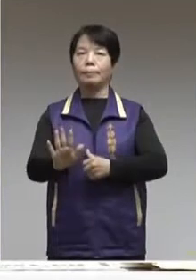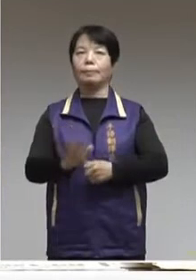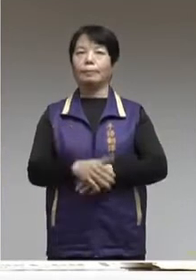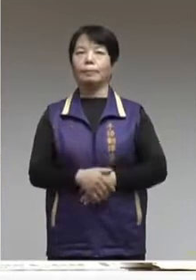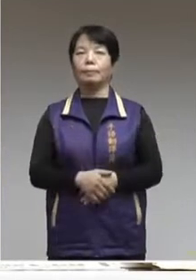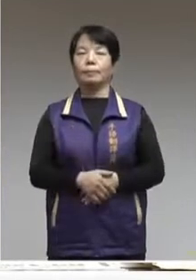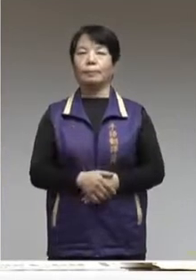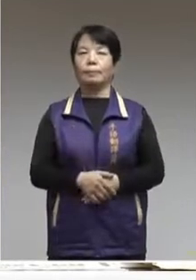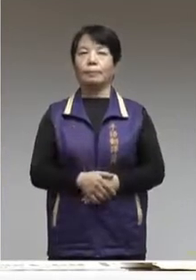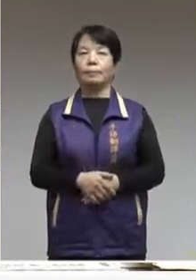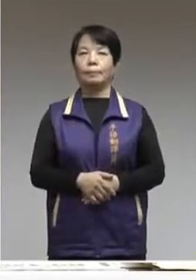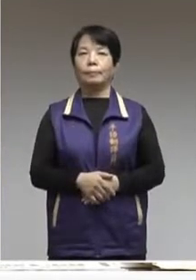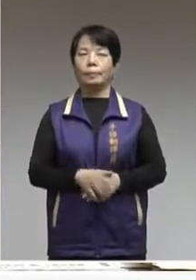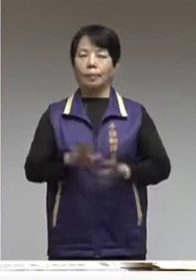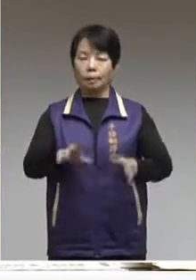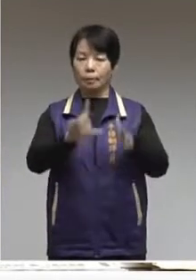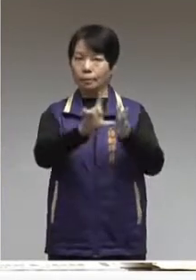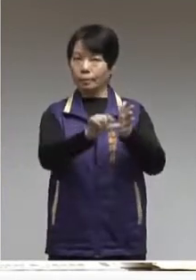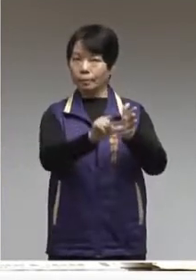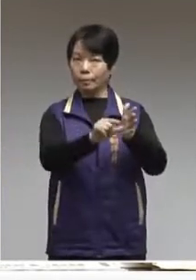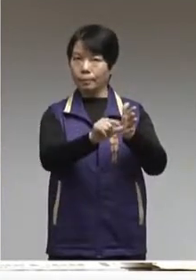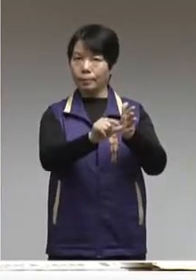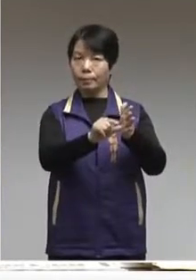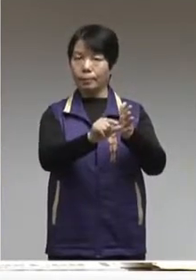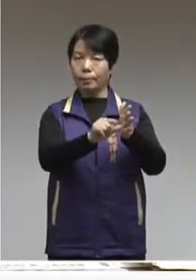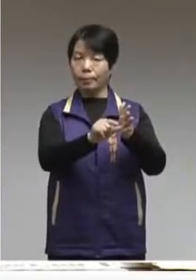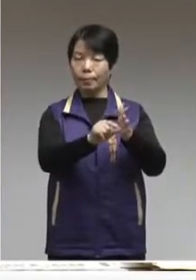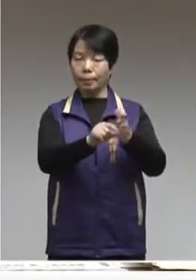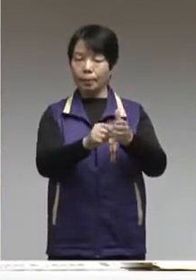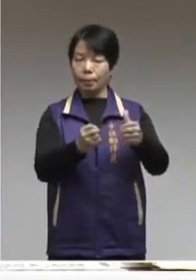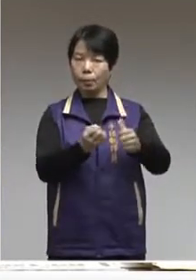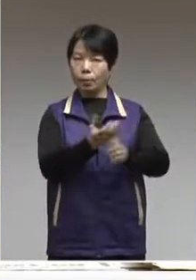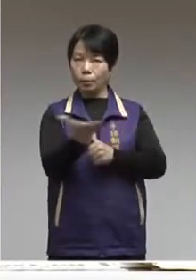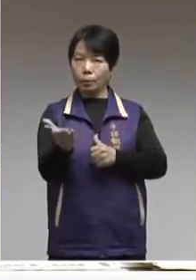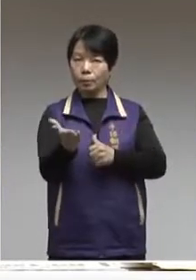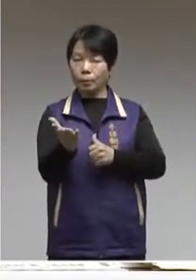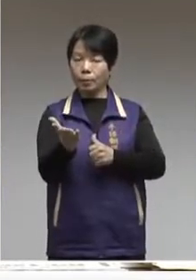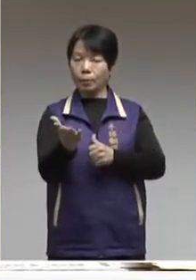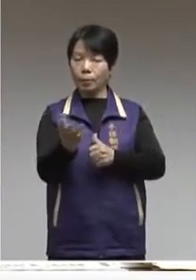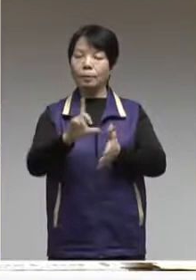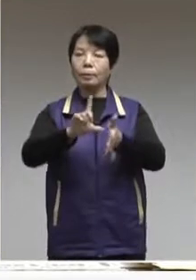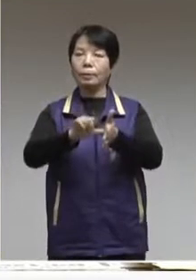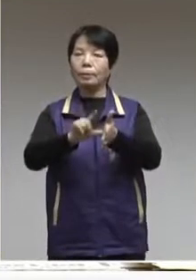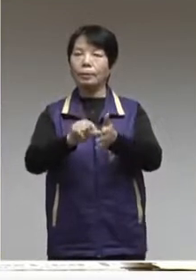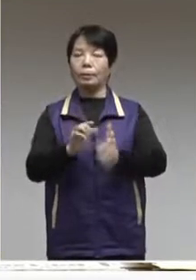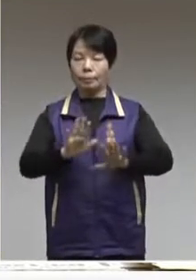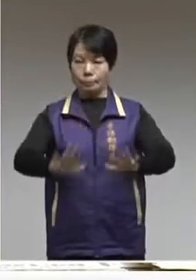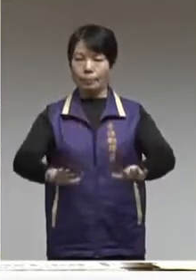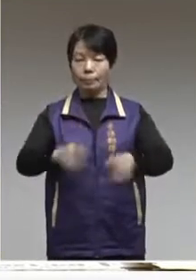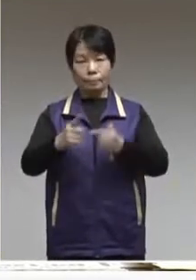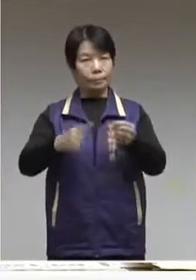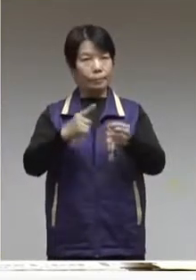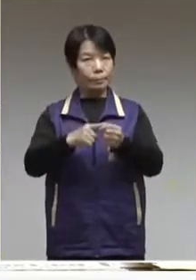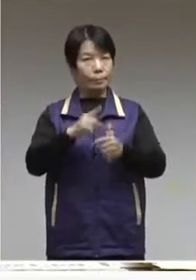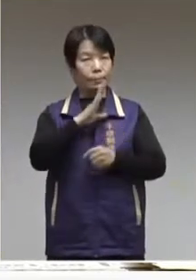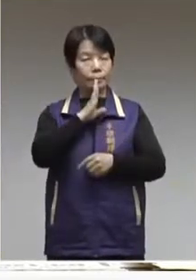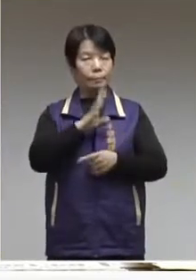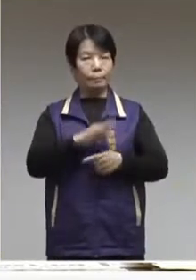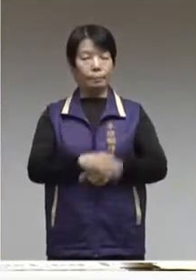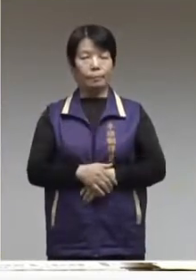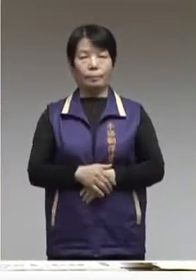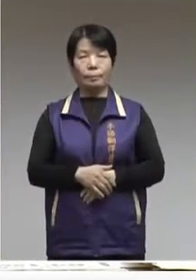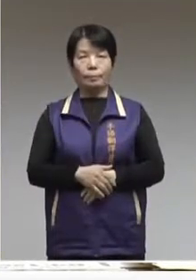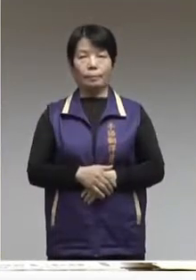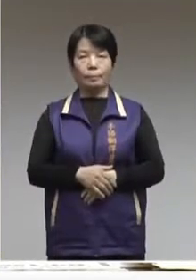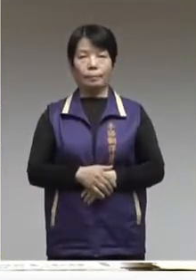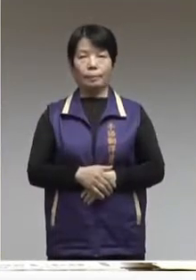要按照时间的这个传染的周期，那现在应该是比较有可